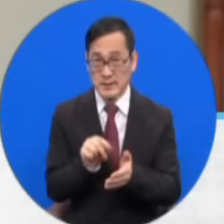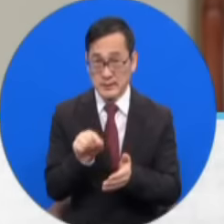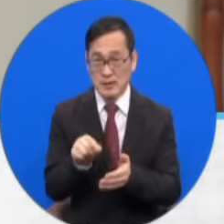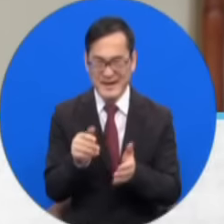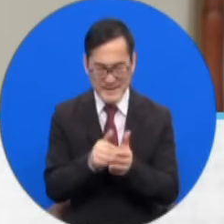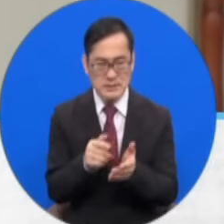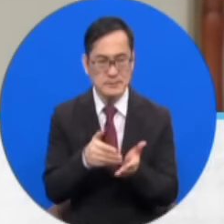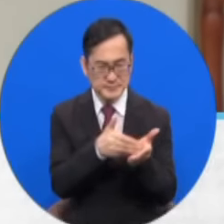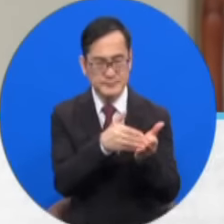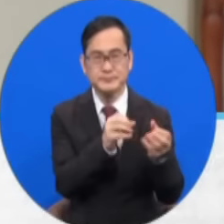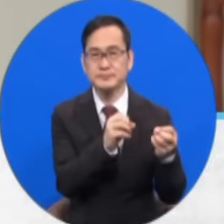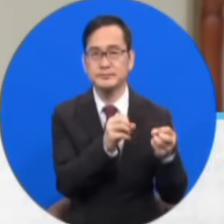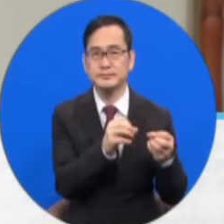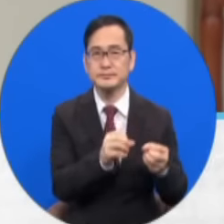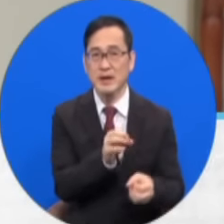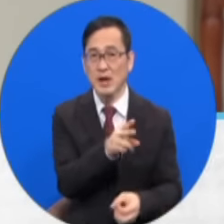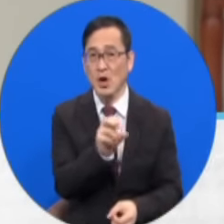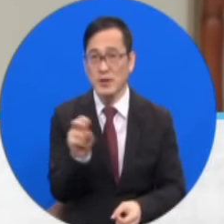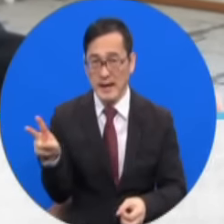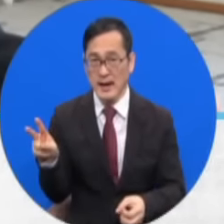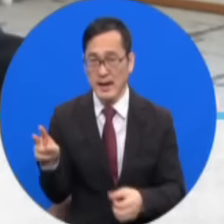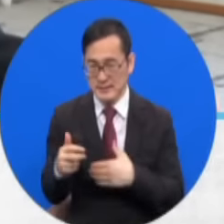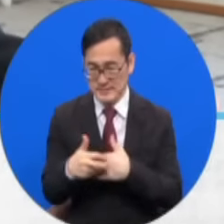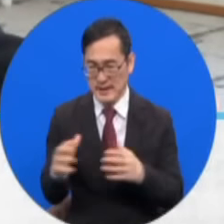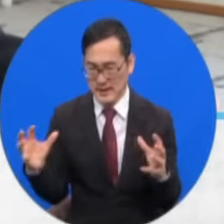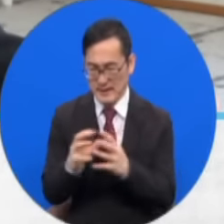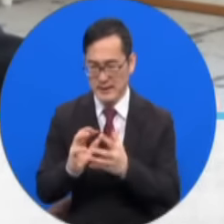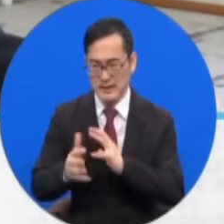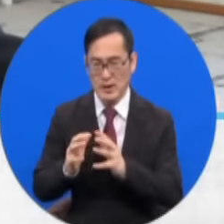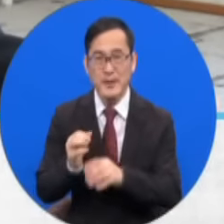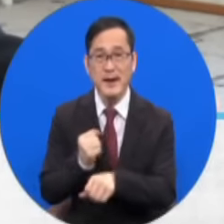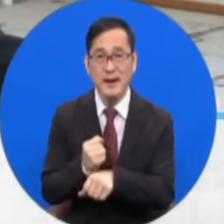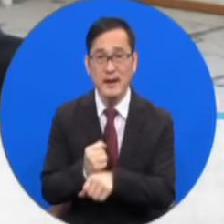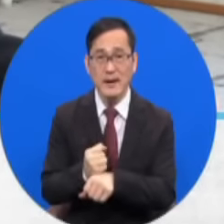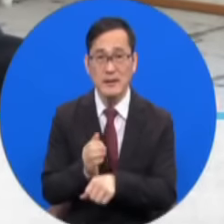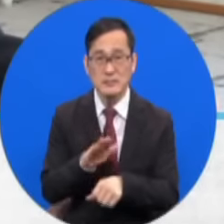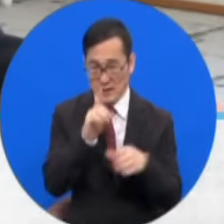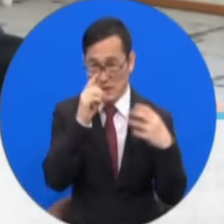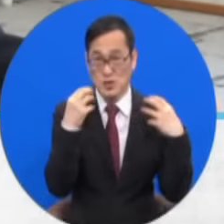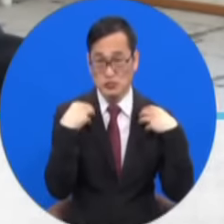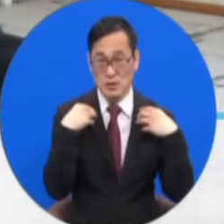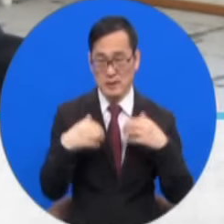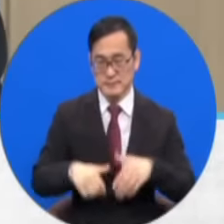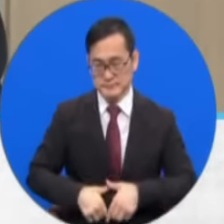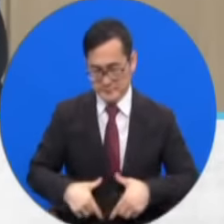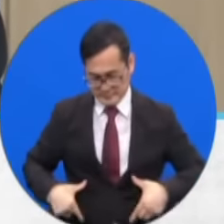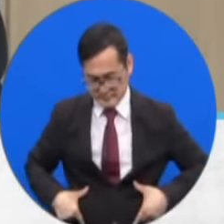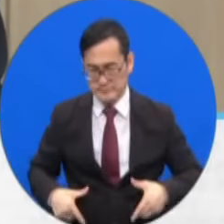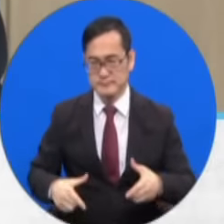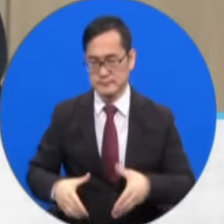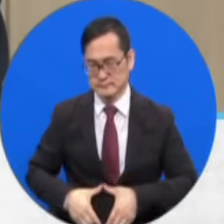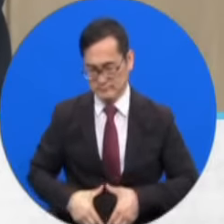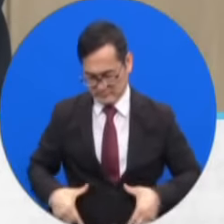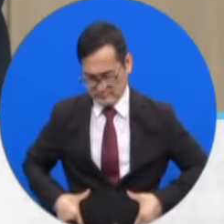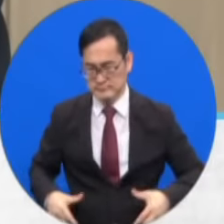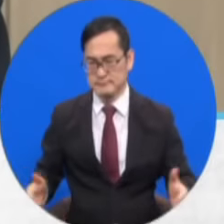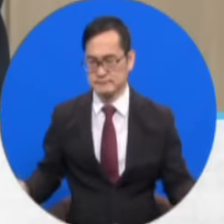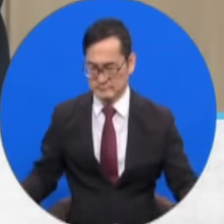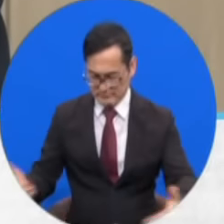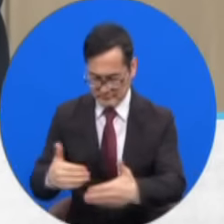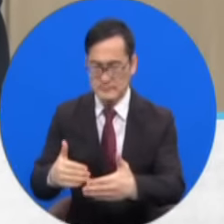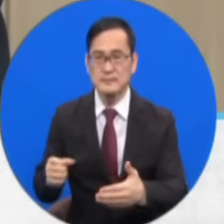어 여야 의정 협의 관련해서도 어 지금 정부가 좀 전향적인 입장들을 가지고 머리를 맞대고